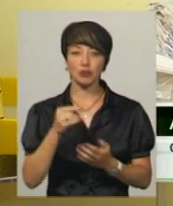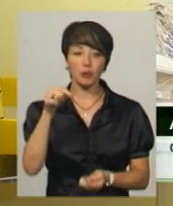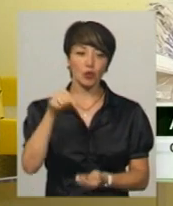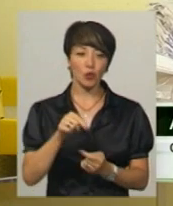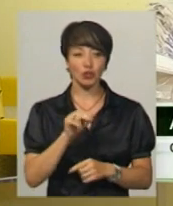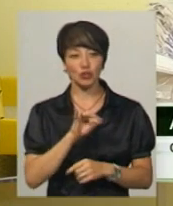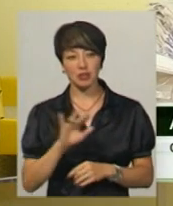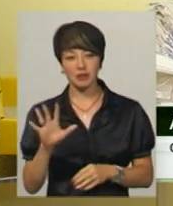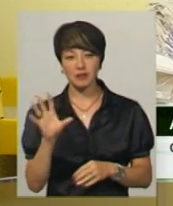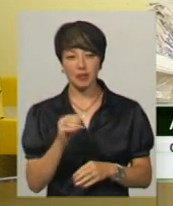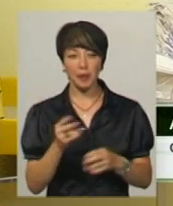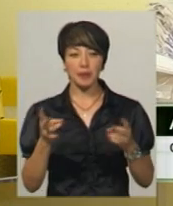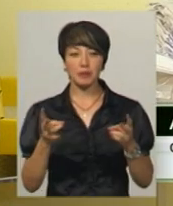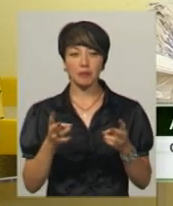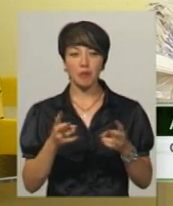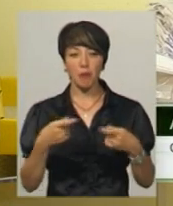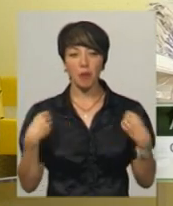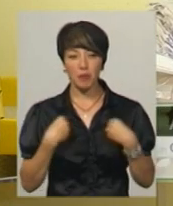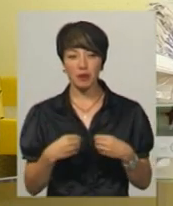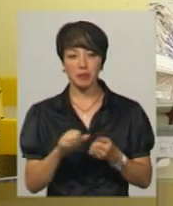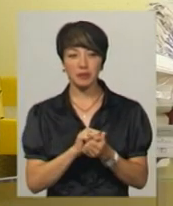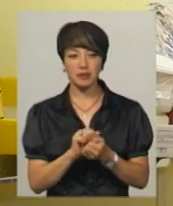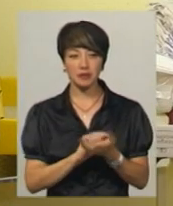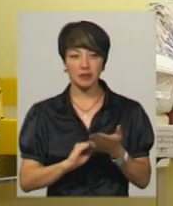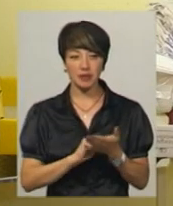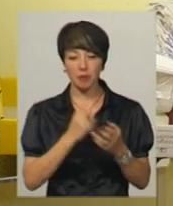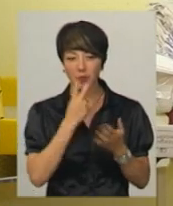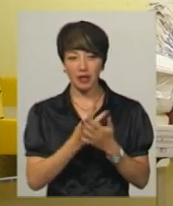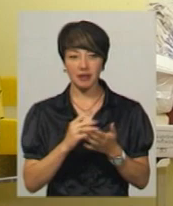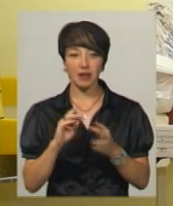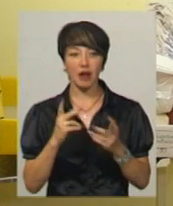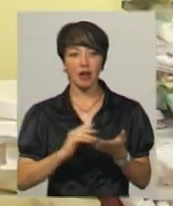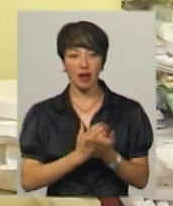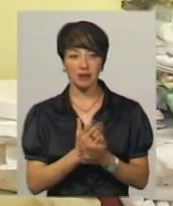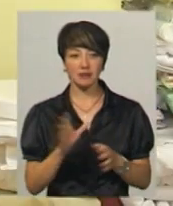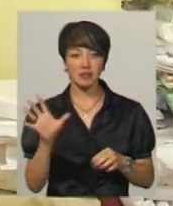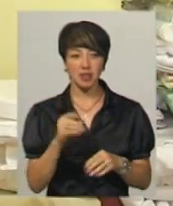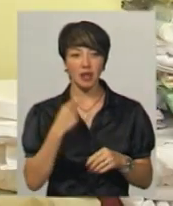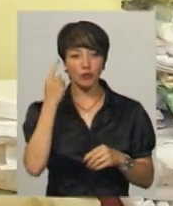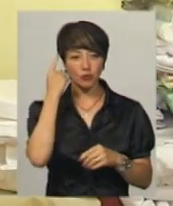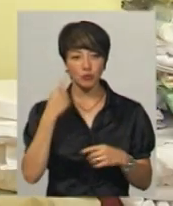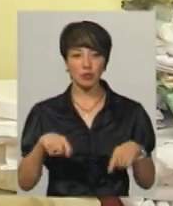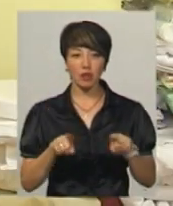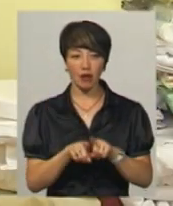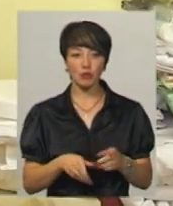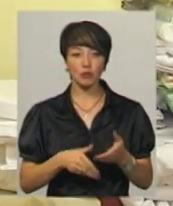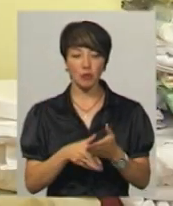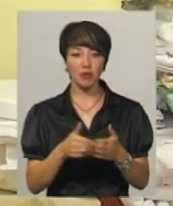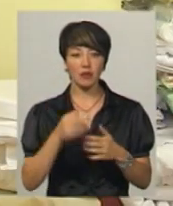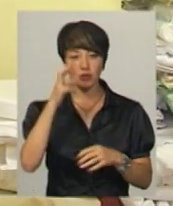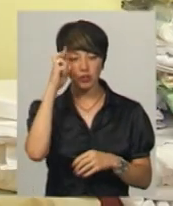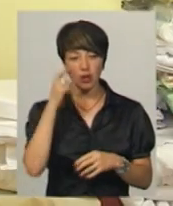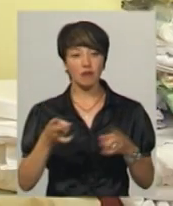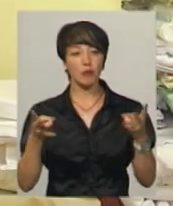підходить, чи ні все. Бо треба і поміряти, і перестирати, і передивитися, яка якість і все. Я думаю, що така допомога від держави